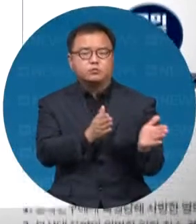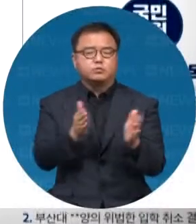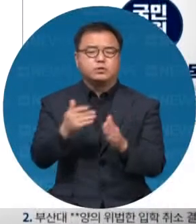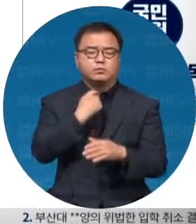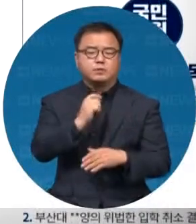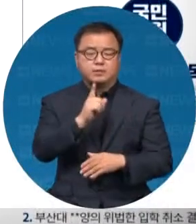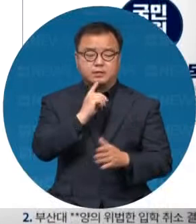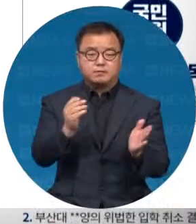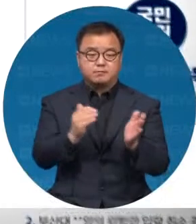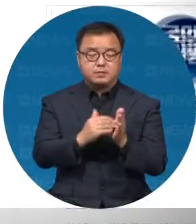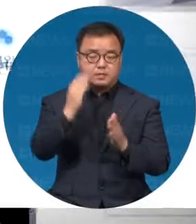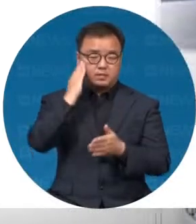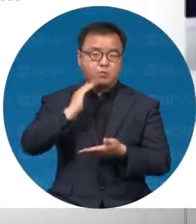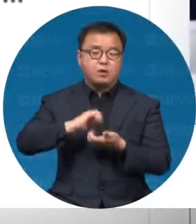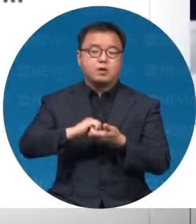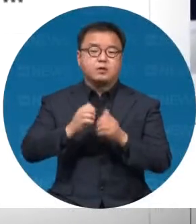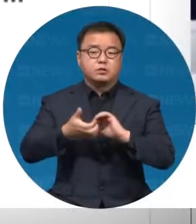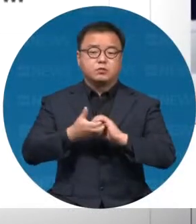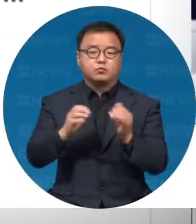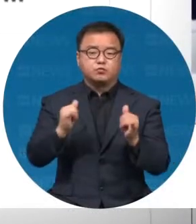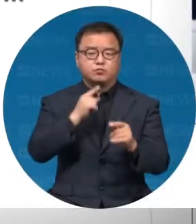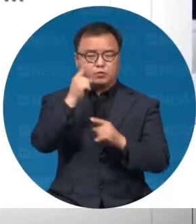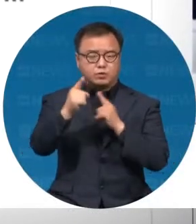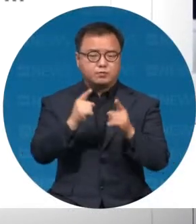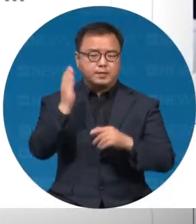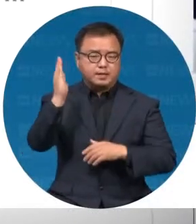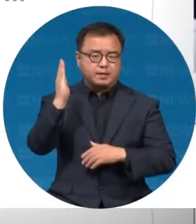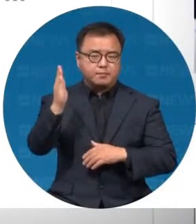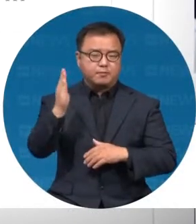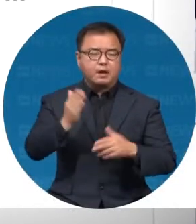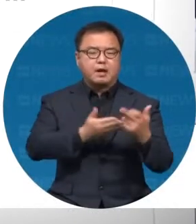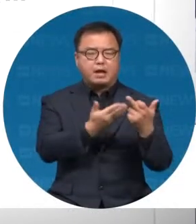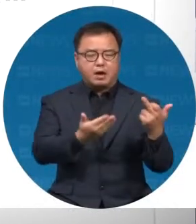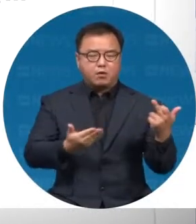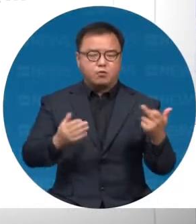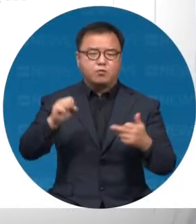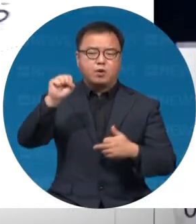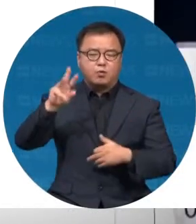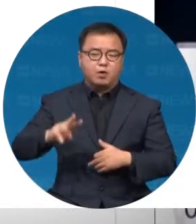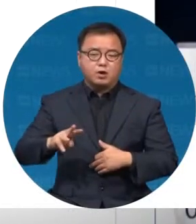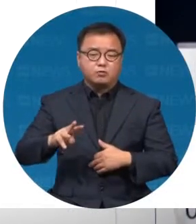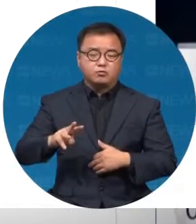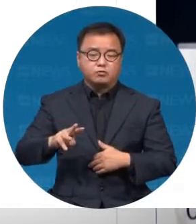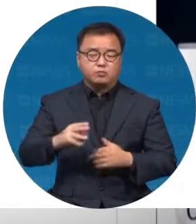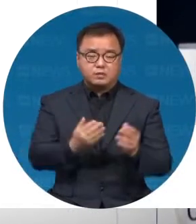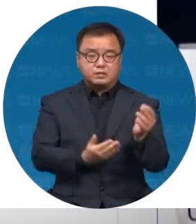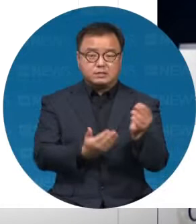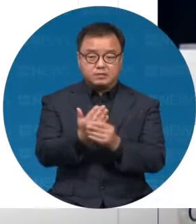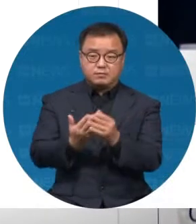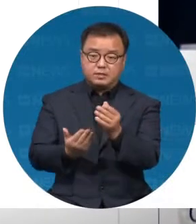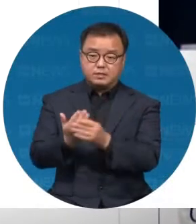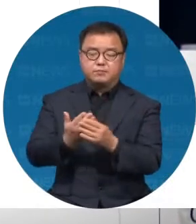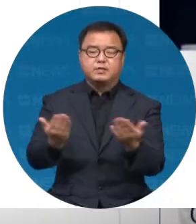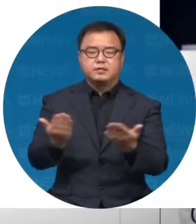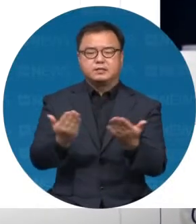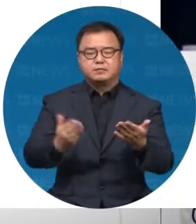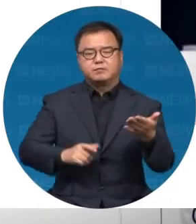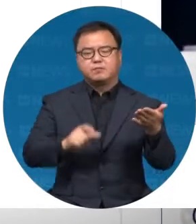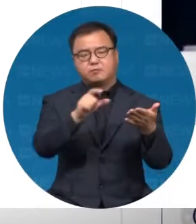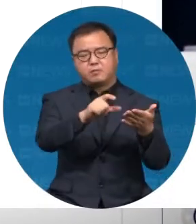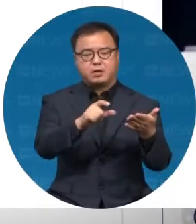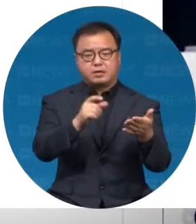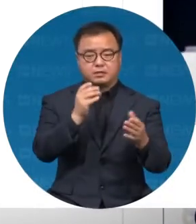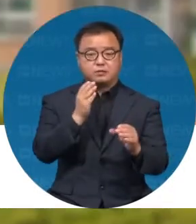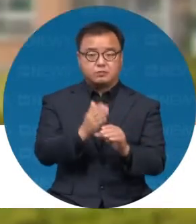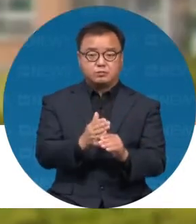국민 차원 게시판 의 강원 광주 지역에서 학교 폭력 피해 학생이 극단적인 선택을 했다는 내용의 청원 그 일들이 연달아 올라왔습니다